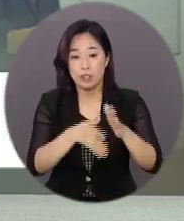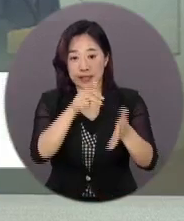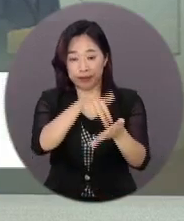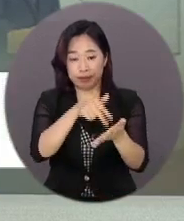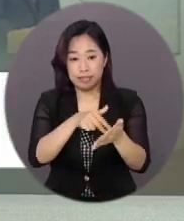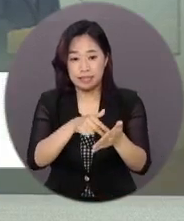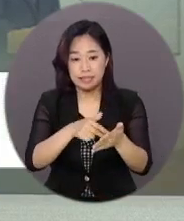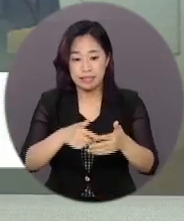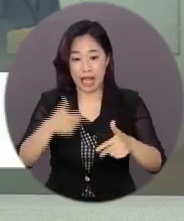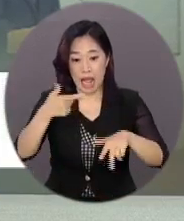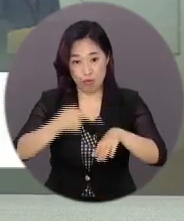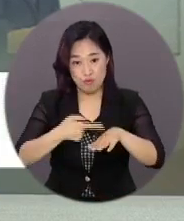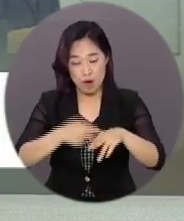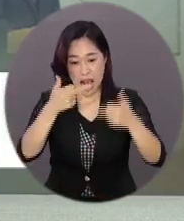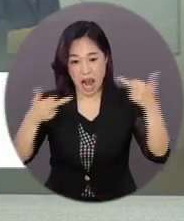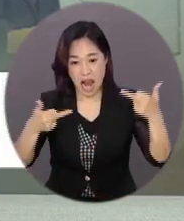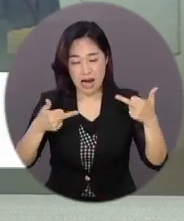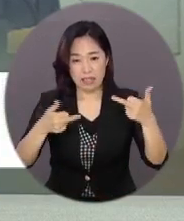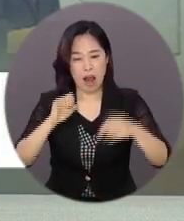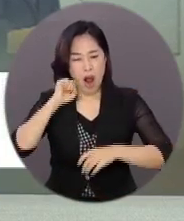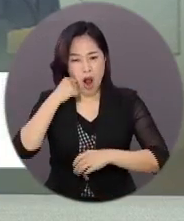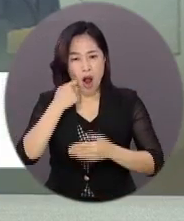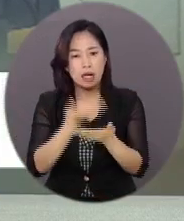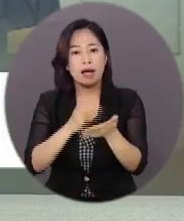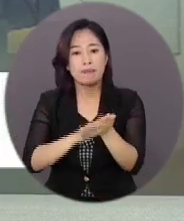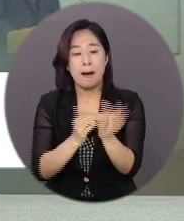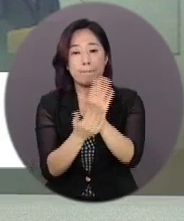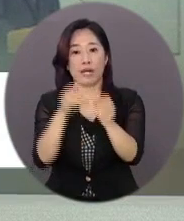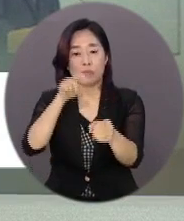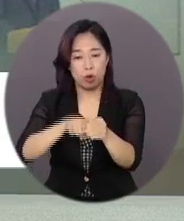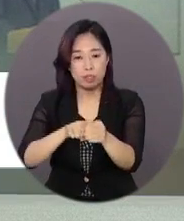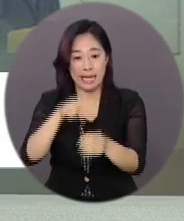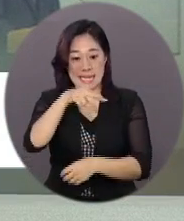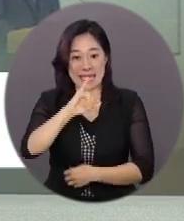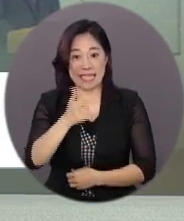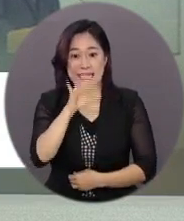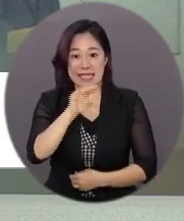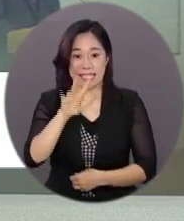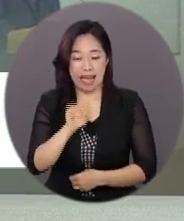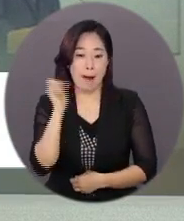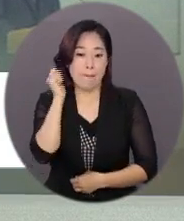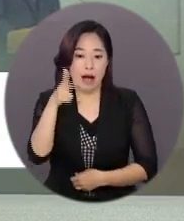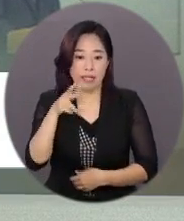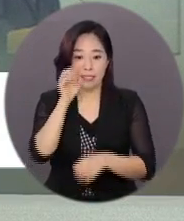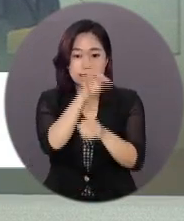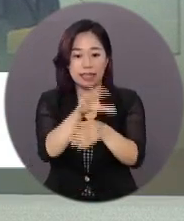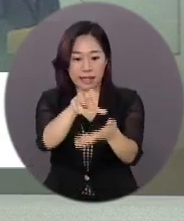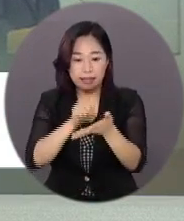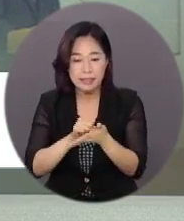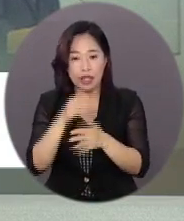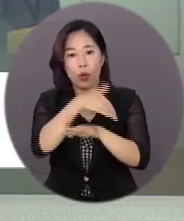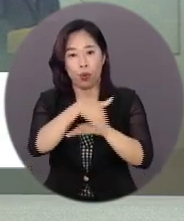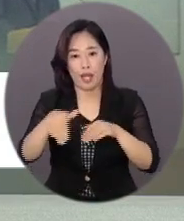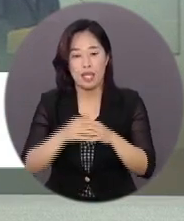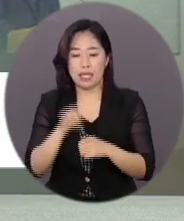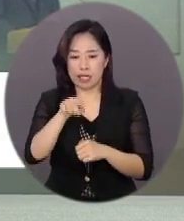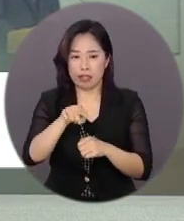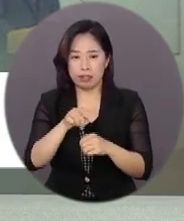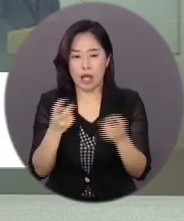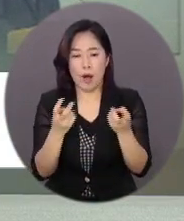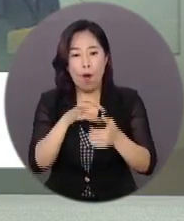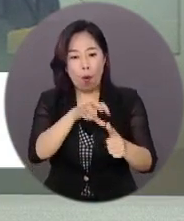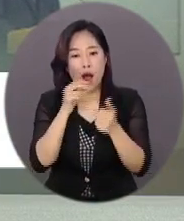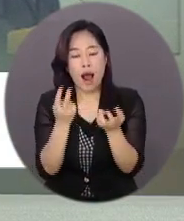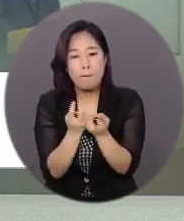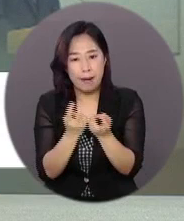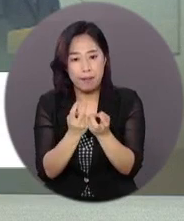광주시가 무등산 난개발을 막기 위해서 신양파크 호텔을 사들이기로 했었죠. 현재 이 부지를 어떻게 활용할 것인가를